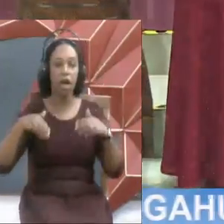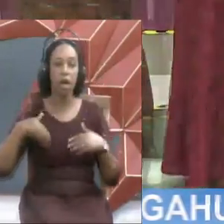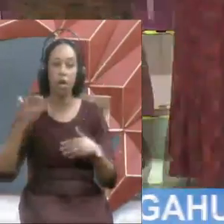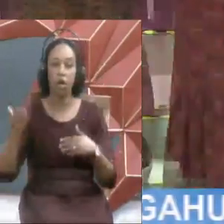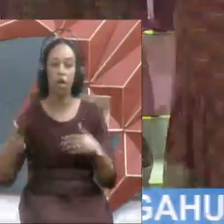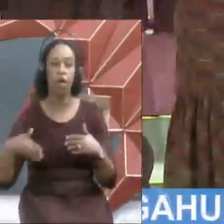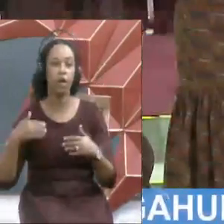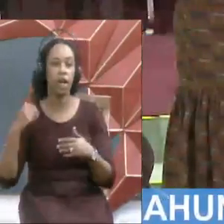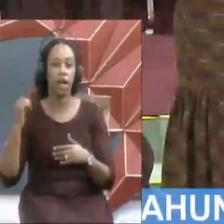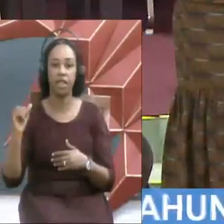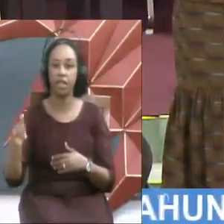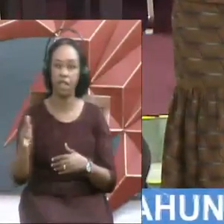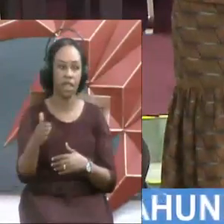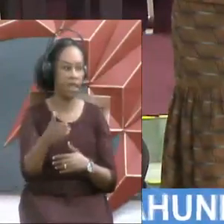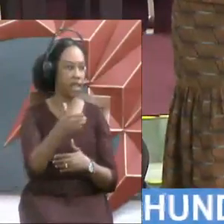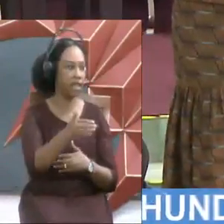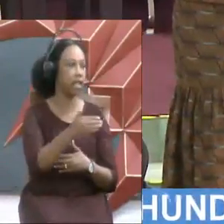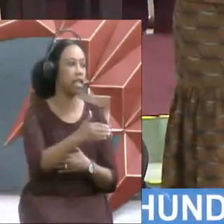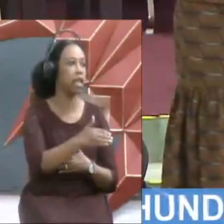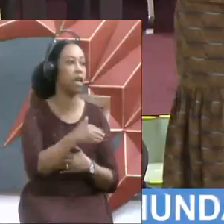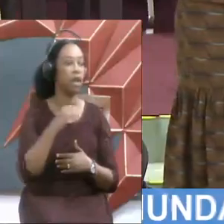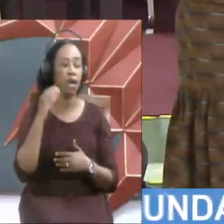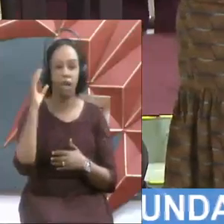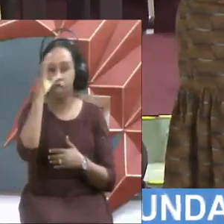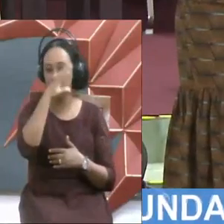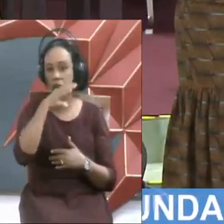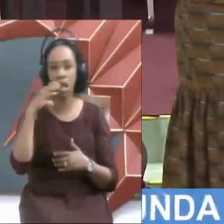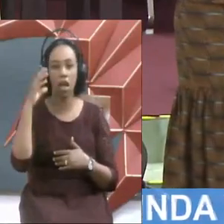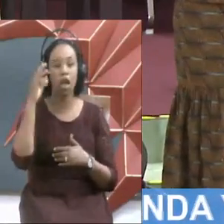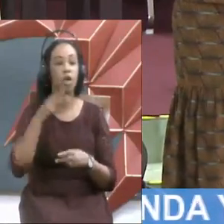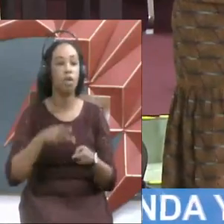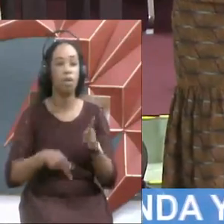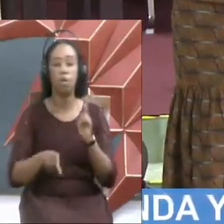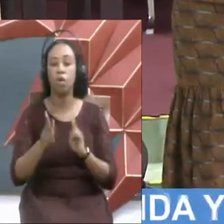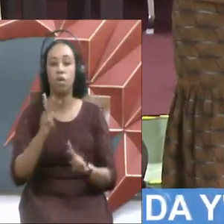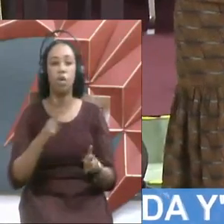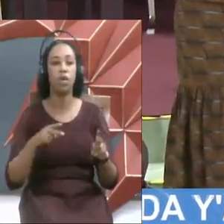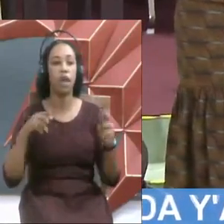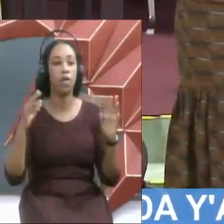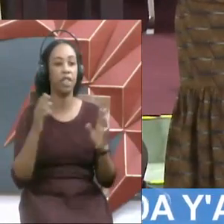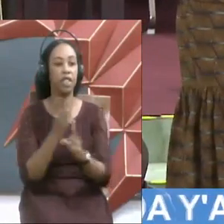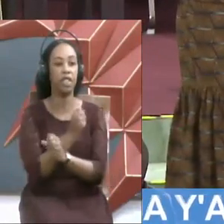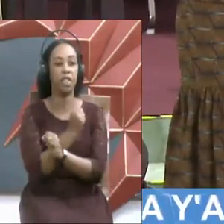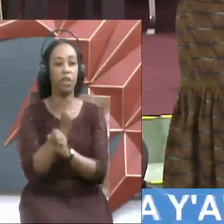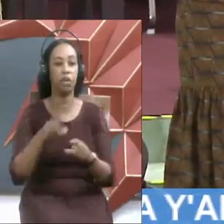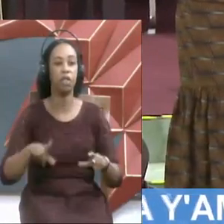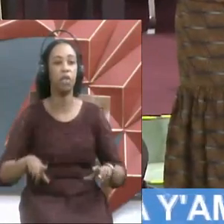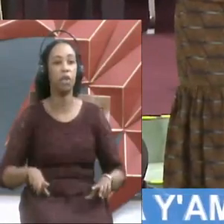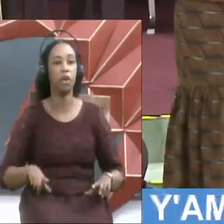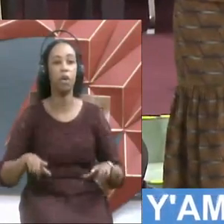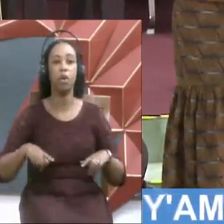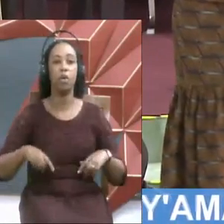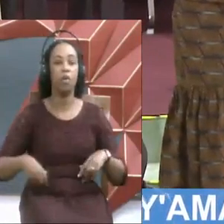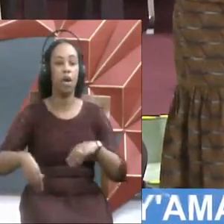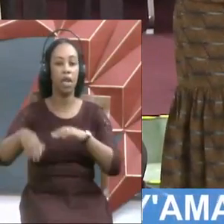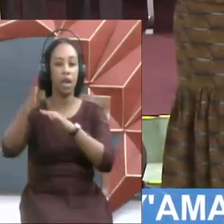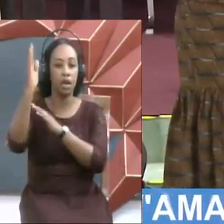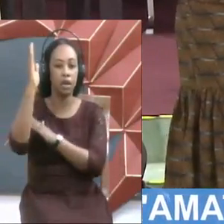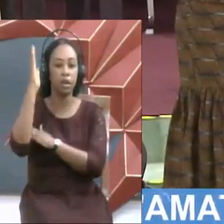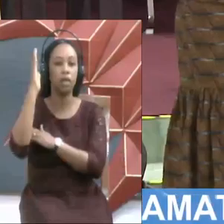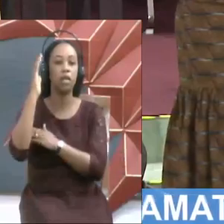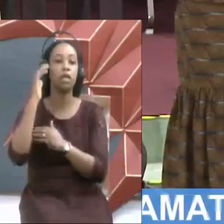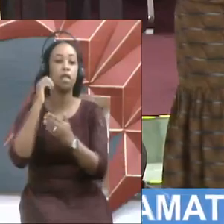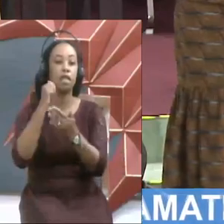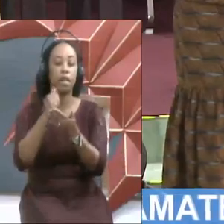ahorezererezwa ashaka mana uwabuze ubugingo buna nabona mana